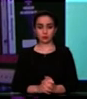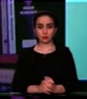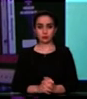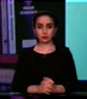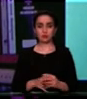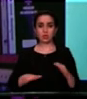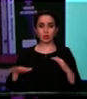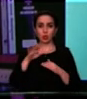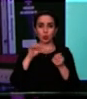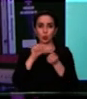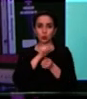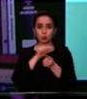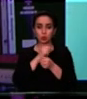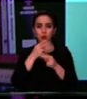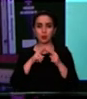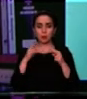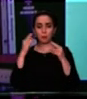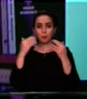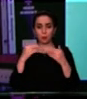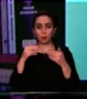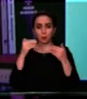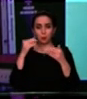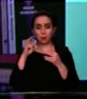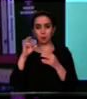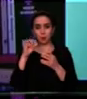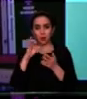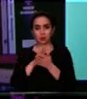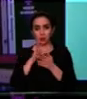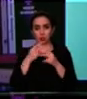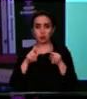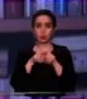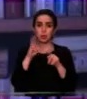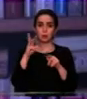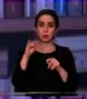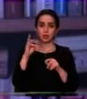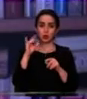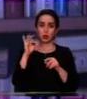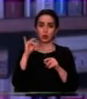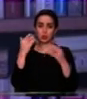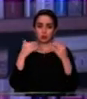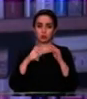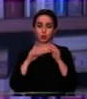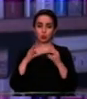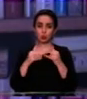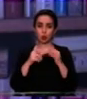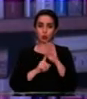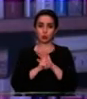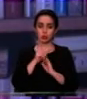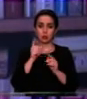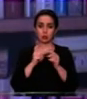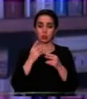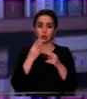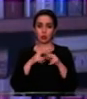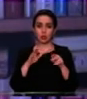Qirg'oqlarda esa bakteriyalar va mikroorganizmlarning faoliyati natijasida tuproq hosil bo'lish jarayoni boshlangan. Ma'lumki,